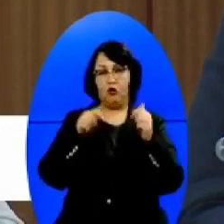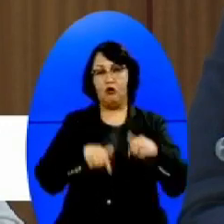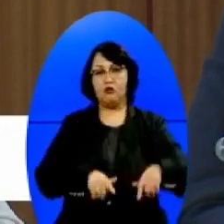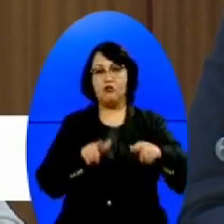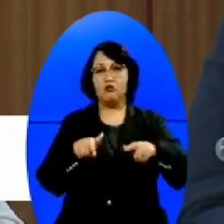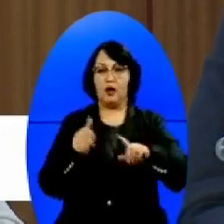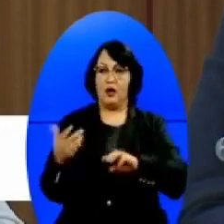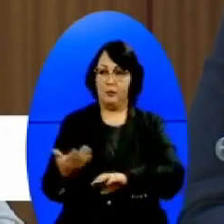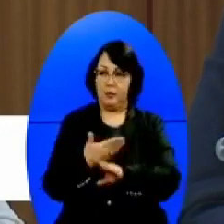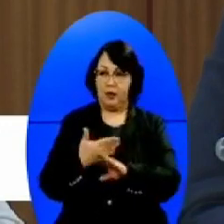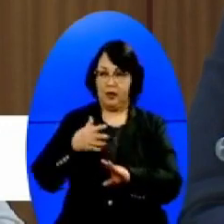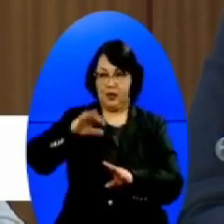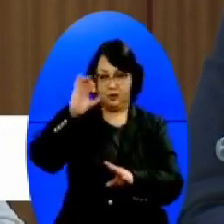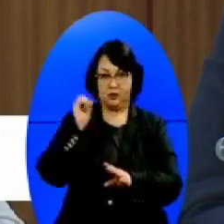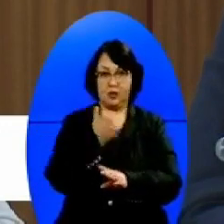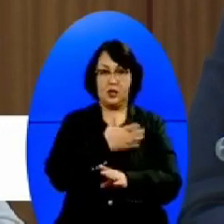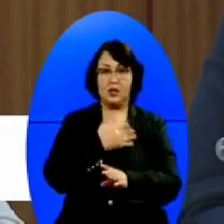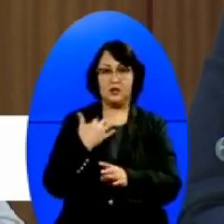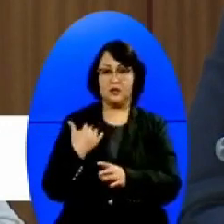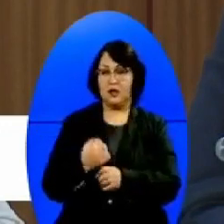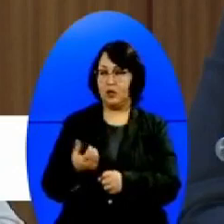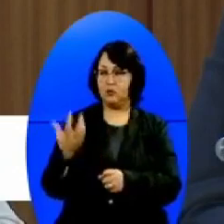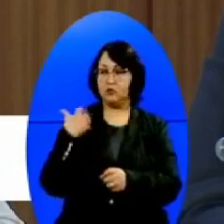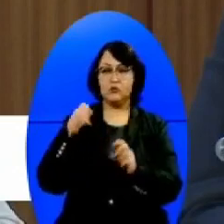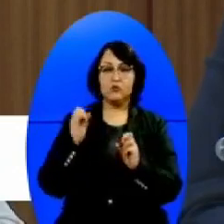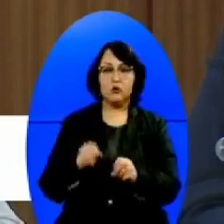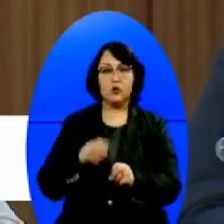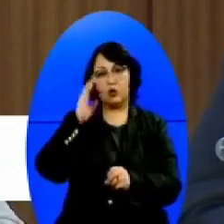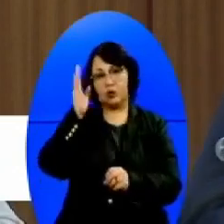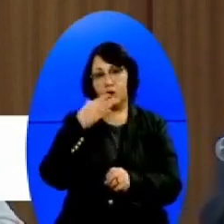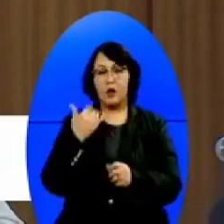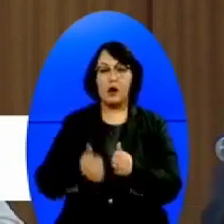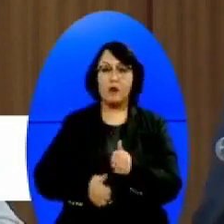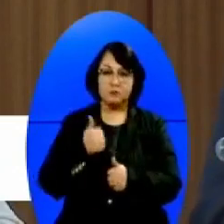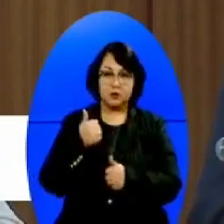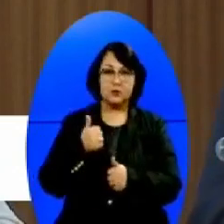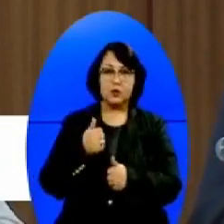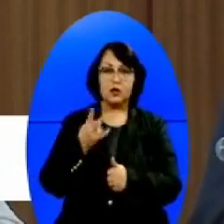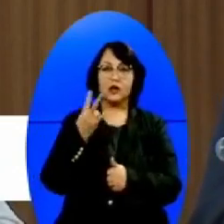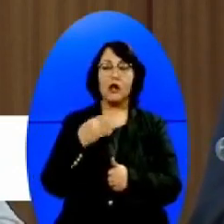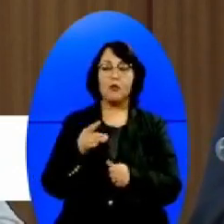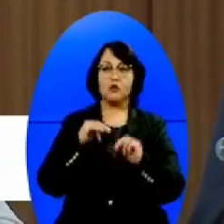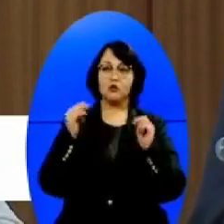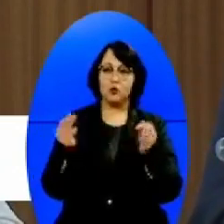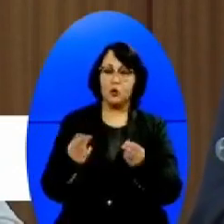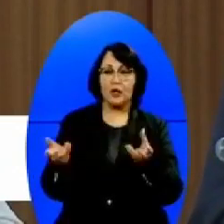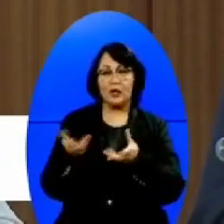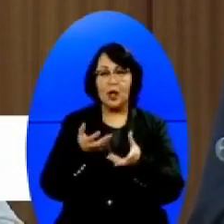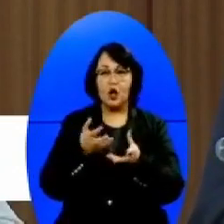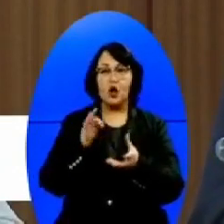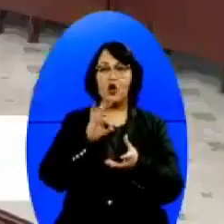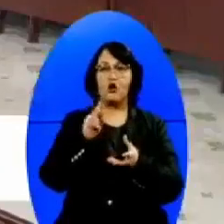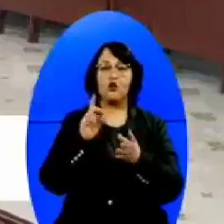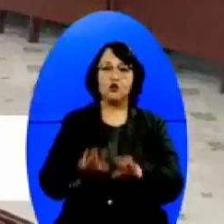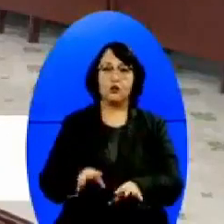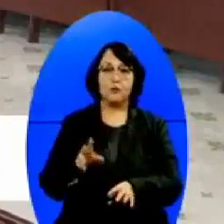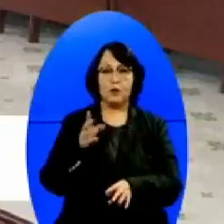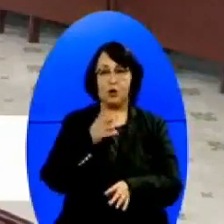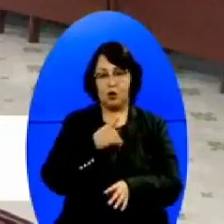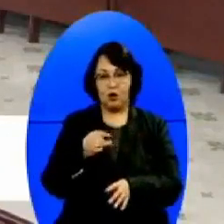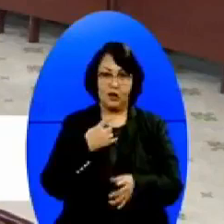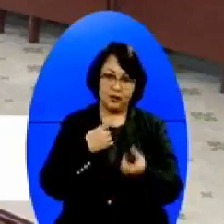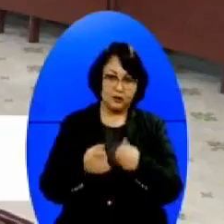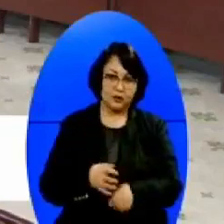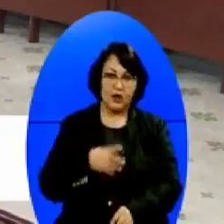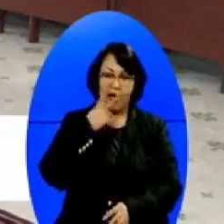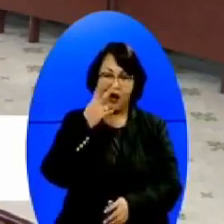хамгаалах асуудал маань эзэнтэй болж байгаа ийм бас тодорхой ахиц энэ намрын чуулганы хугацаанд өргөдлийн байнгын хороо гаргаж ажиллаа. Агаар